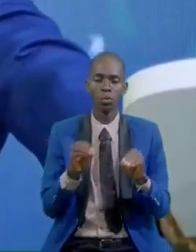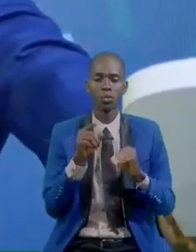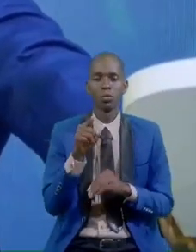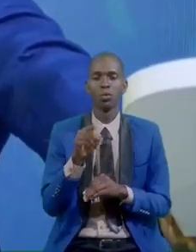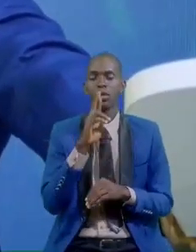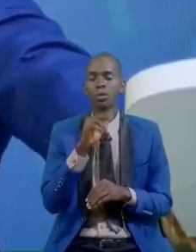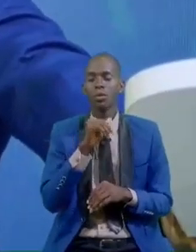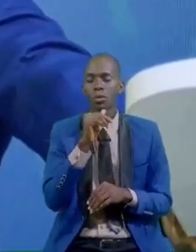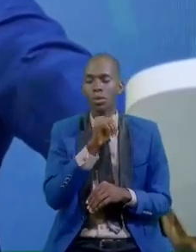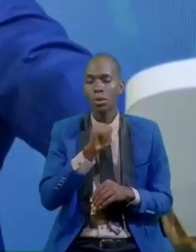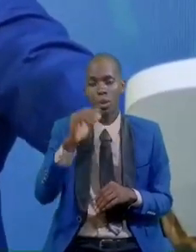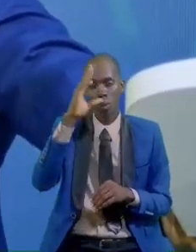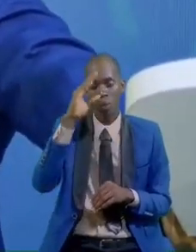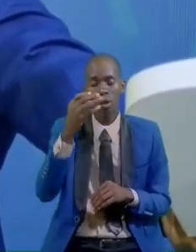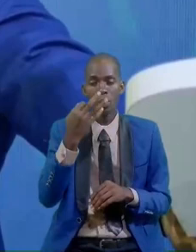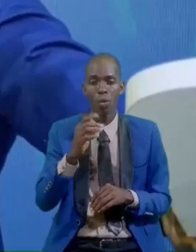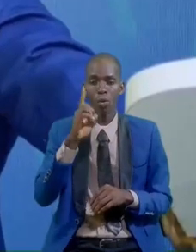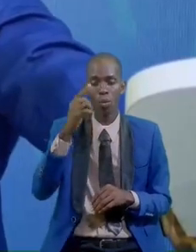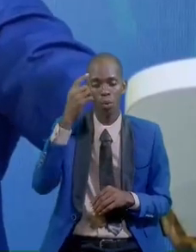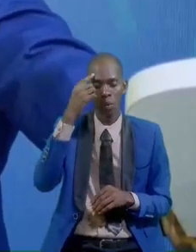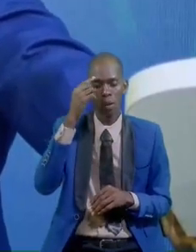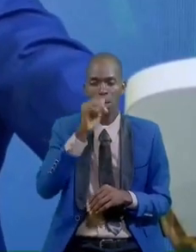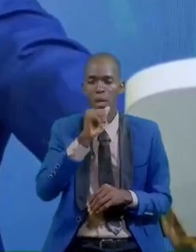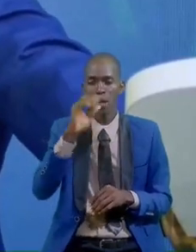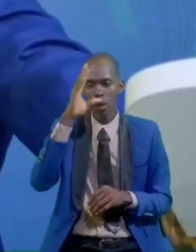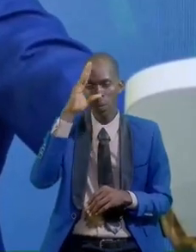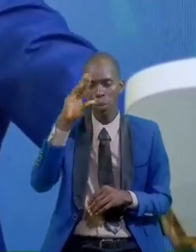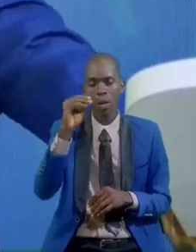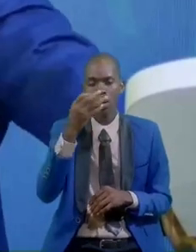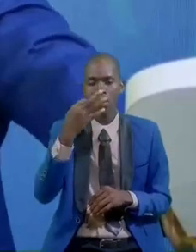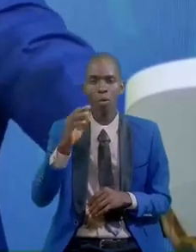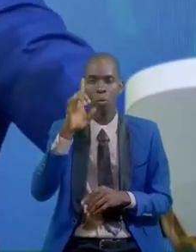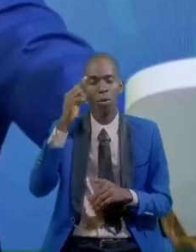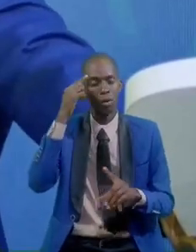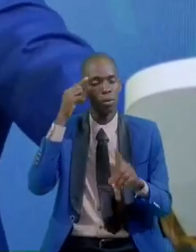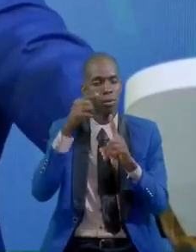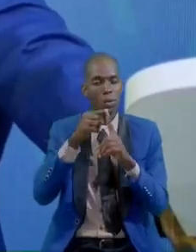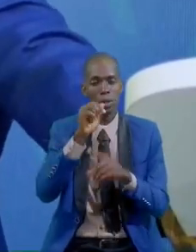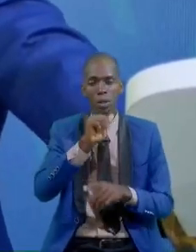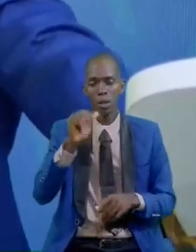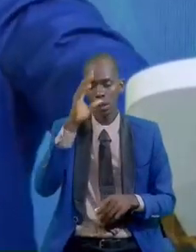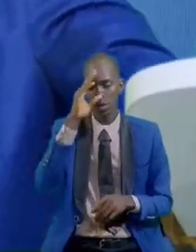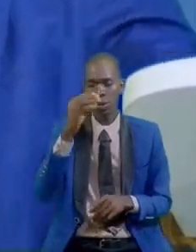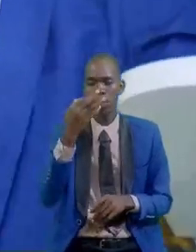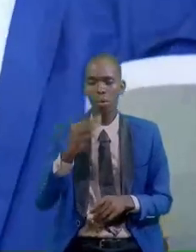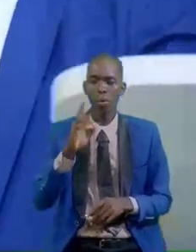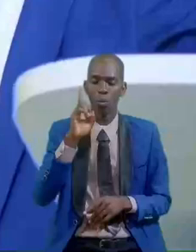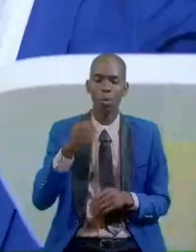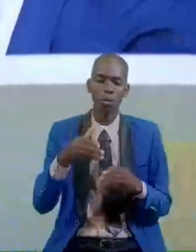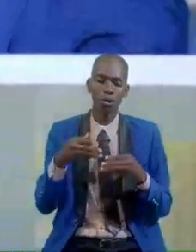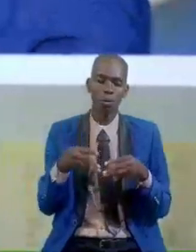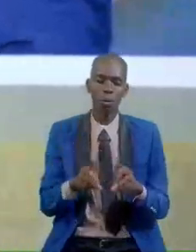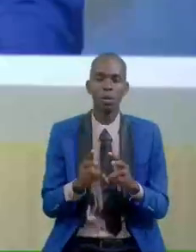pensée. Vous n'êtes pas un homme d'un seul but. Vous n'êtes pas un homme d'un seul ministère. Vous n'êtes pas un homme d'une seule